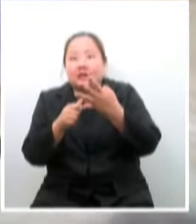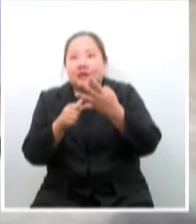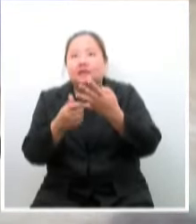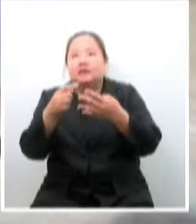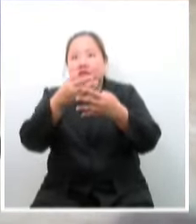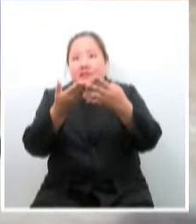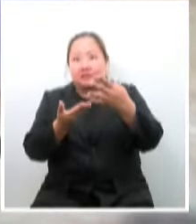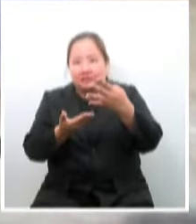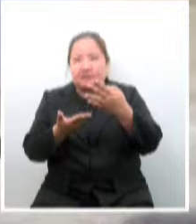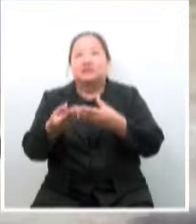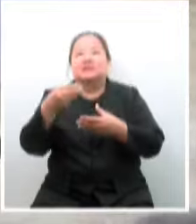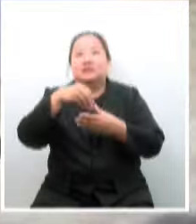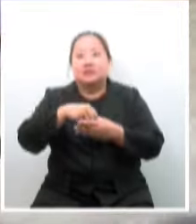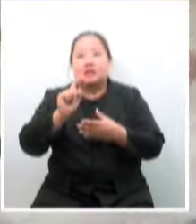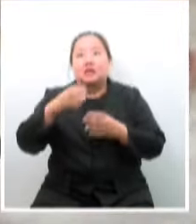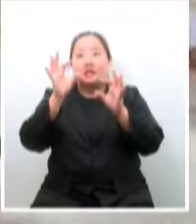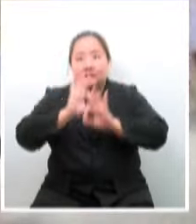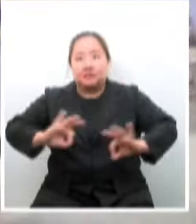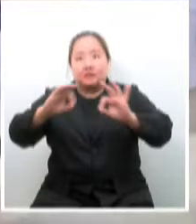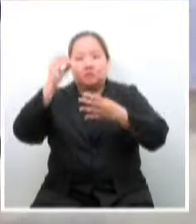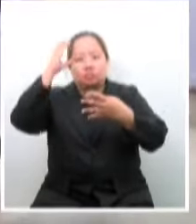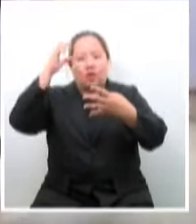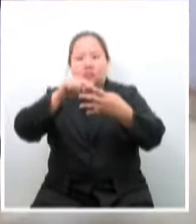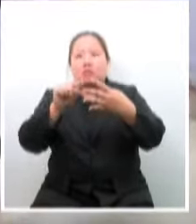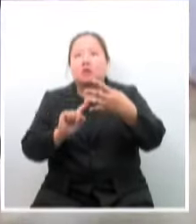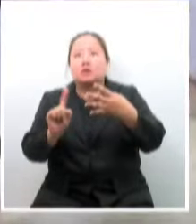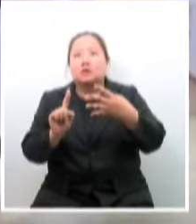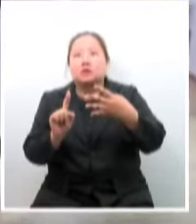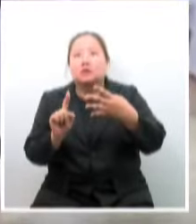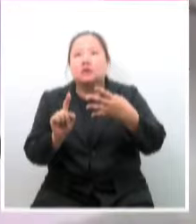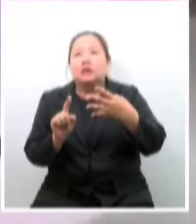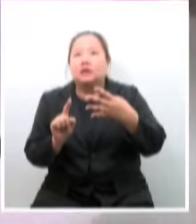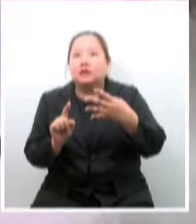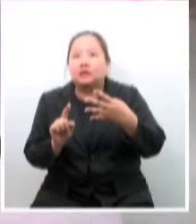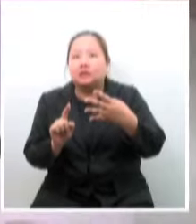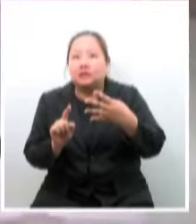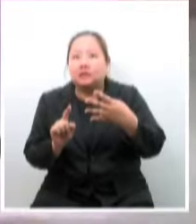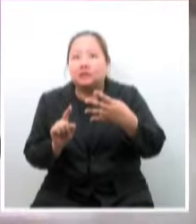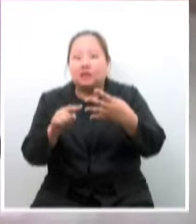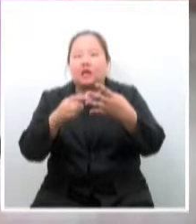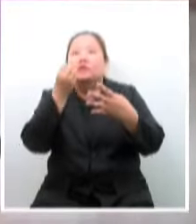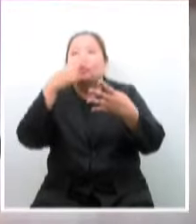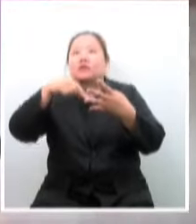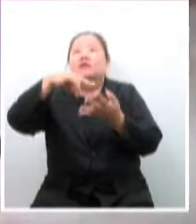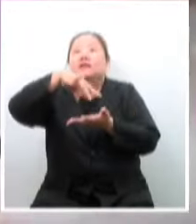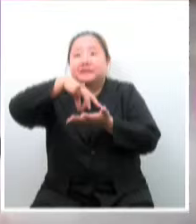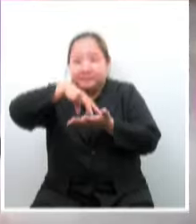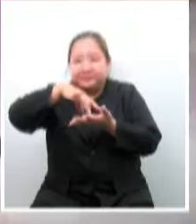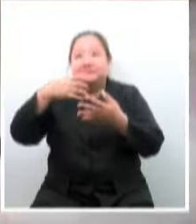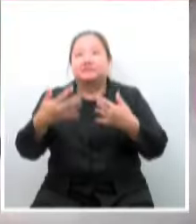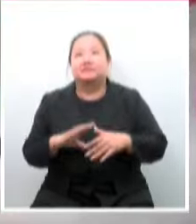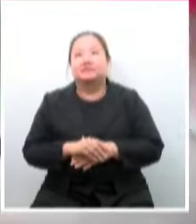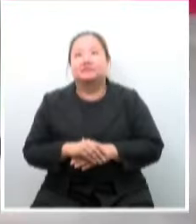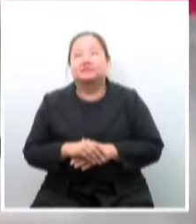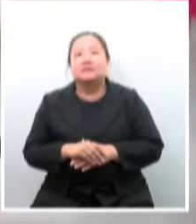ที่หมายถึงสติปัญญาที่เขียบแดอกเขดอกอะไรที่แทน